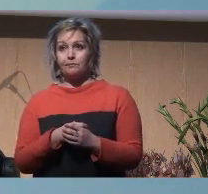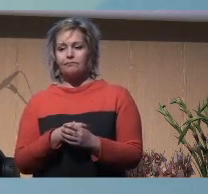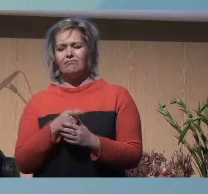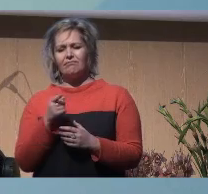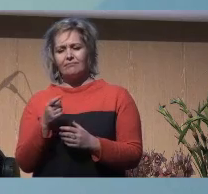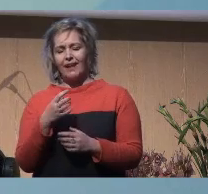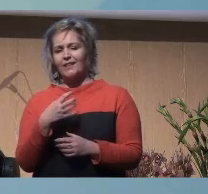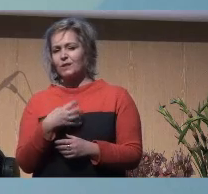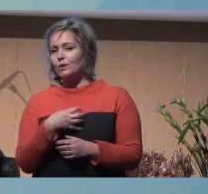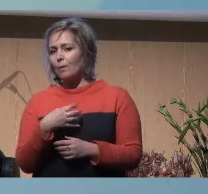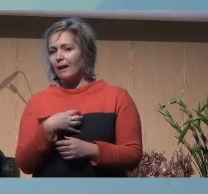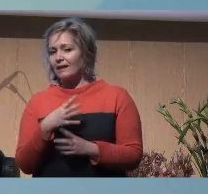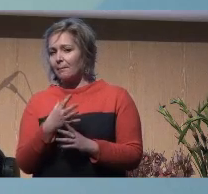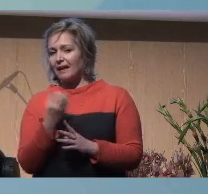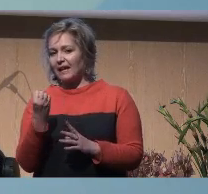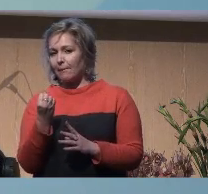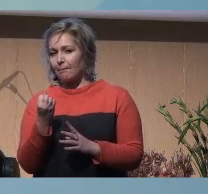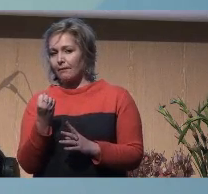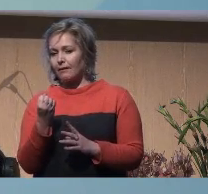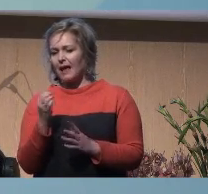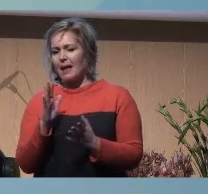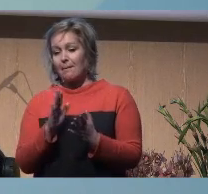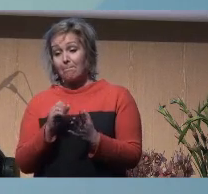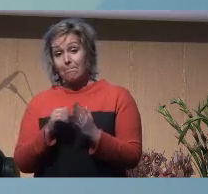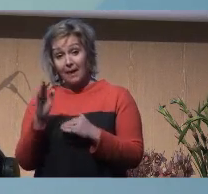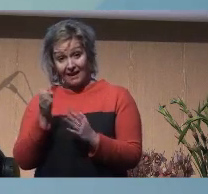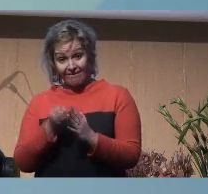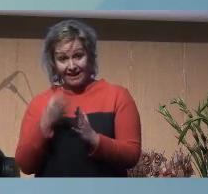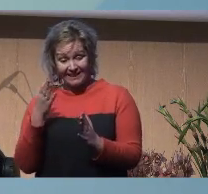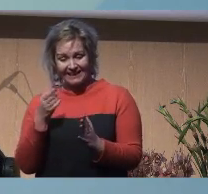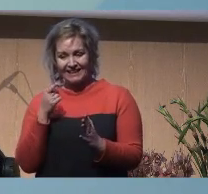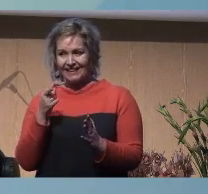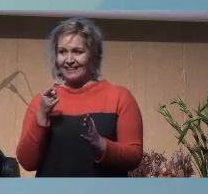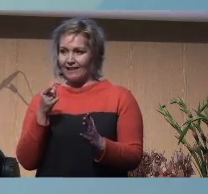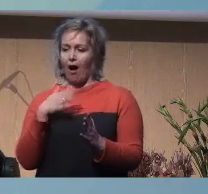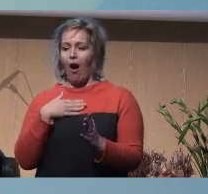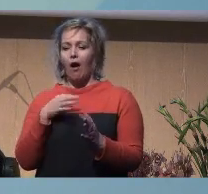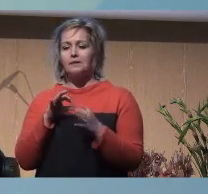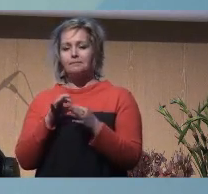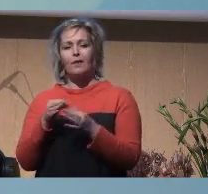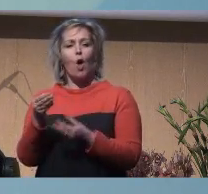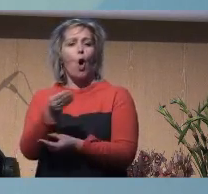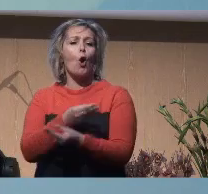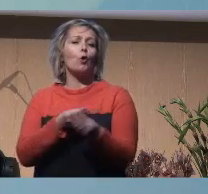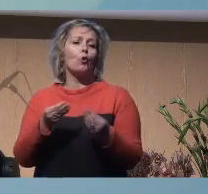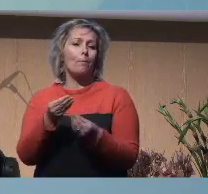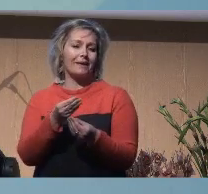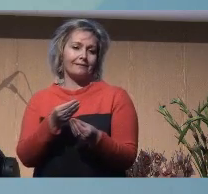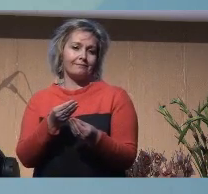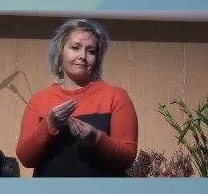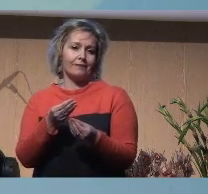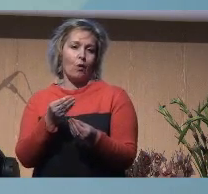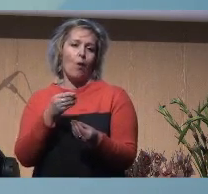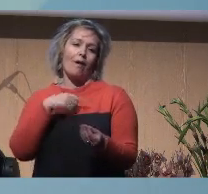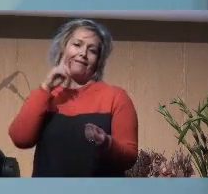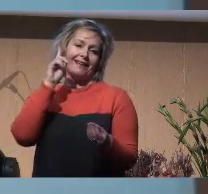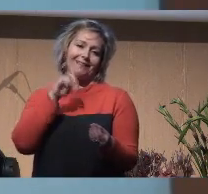er et litt skummelt begrep. For merverdi har jo det økonomiske ved seg, og nå kunne